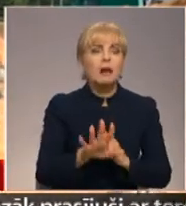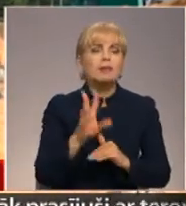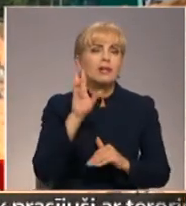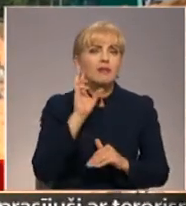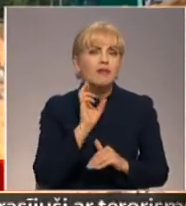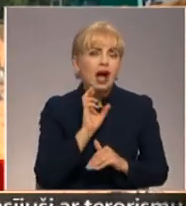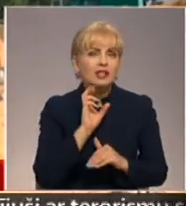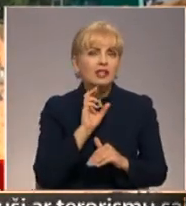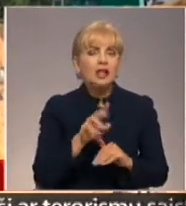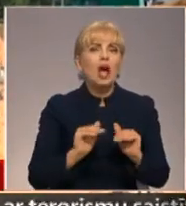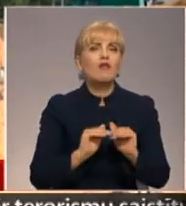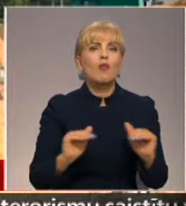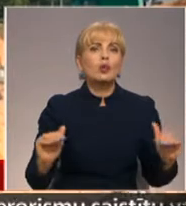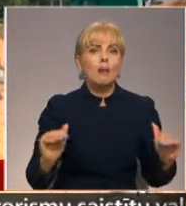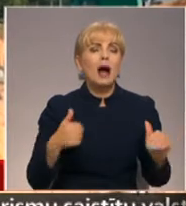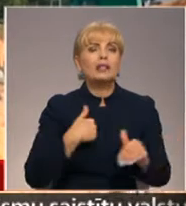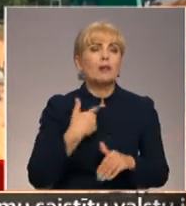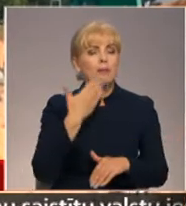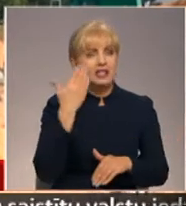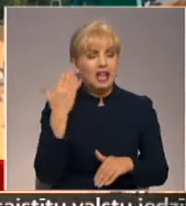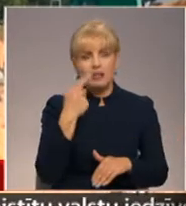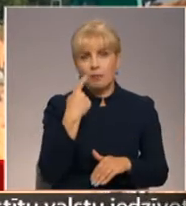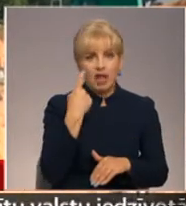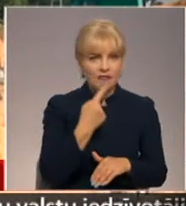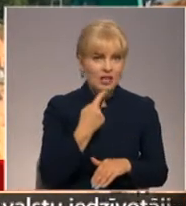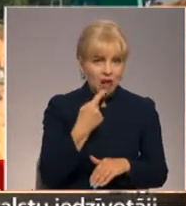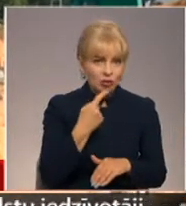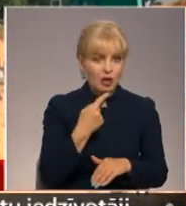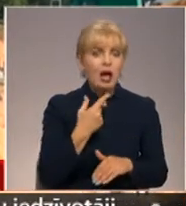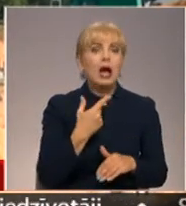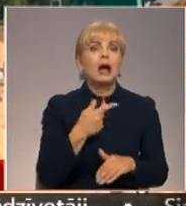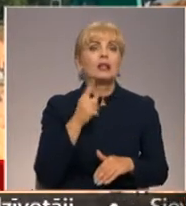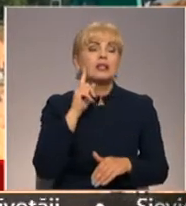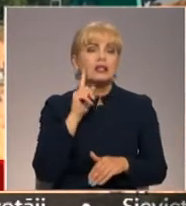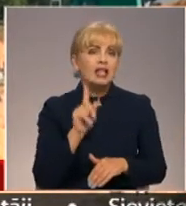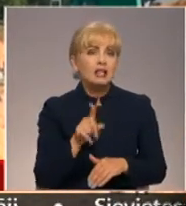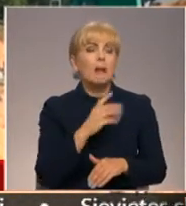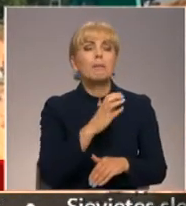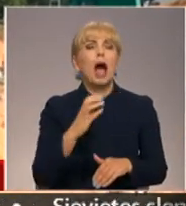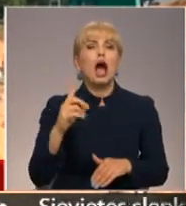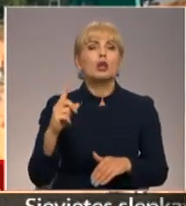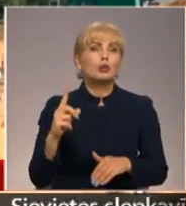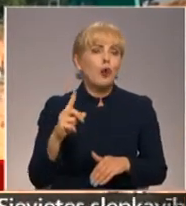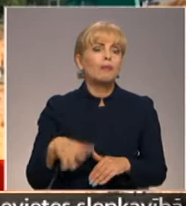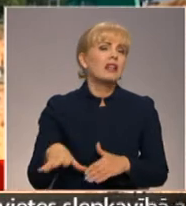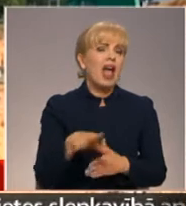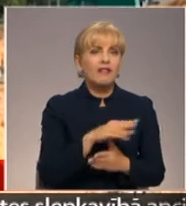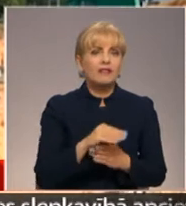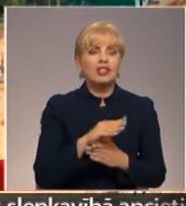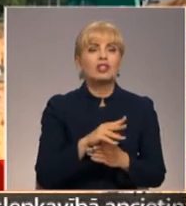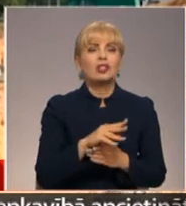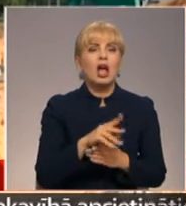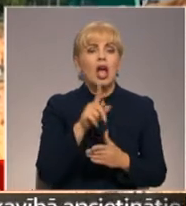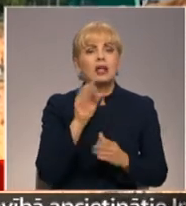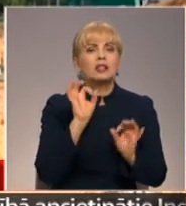sēks, fundaments, ko nezināja neviens. Kā mēs zinām, kad padomu laikos ne viss tika